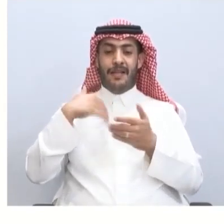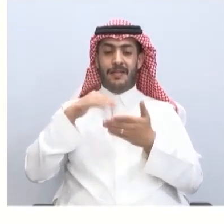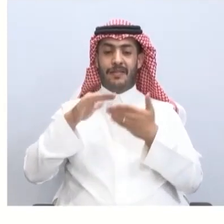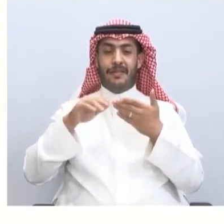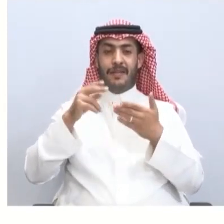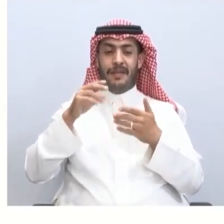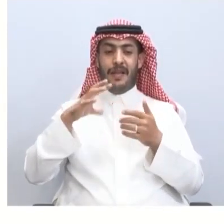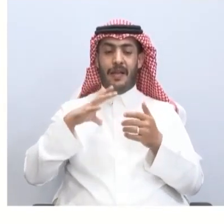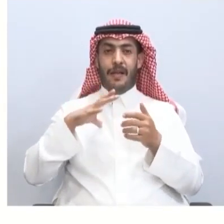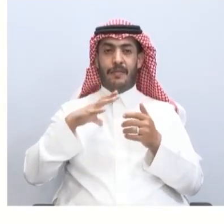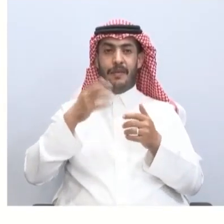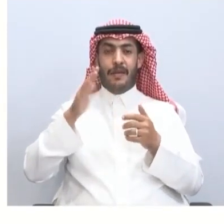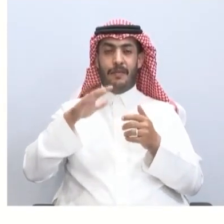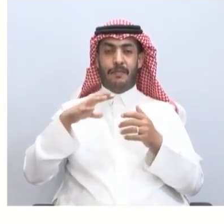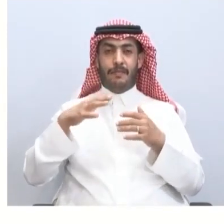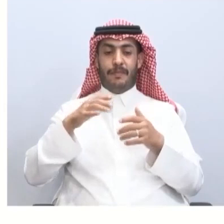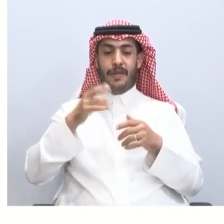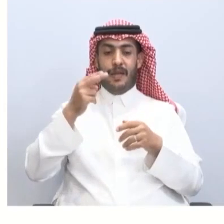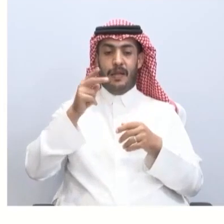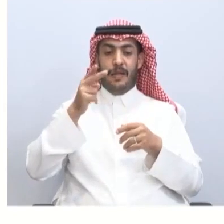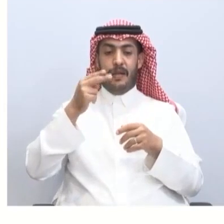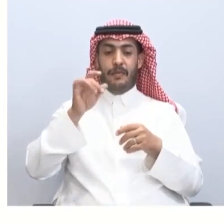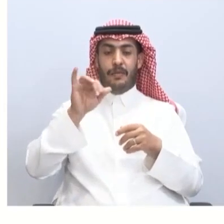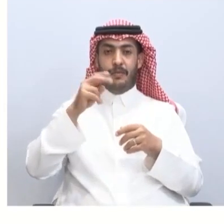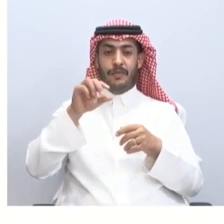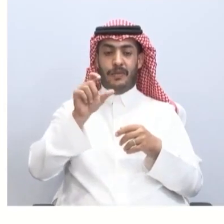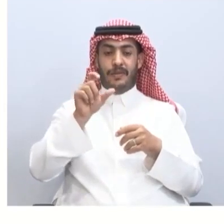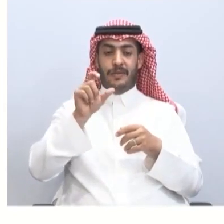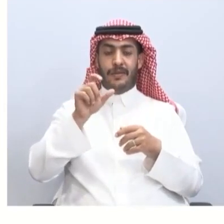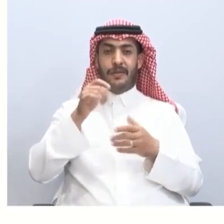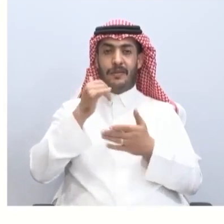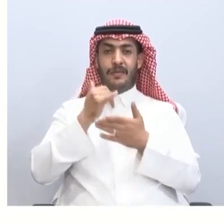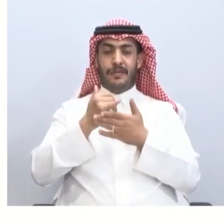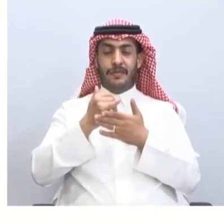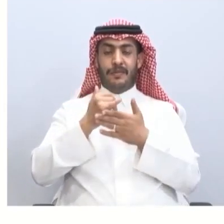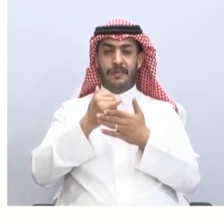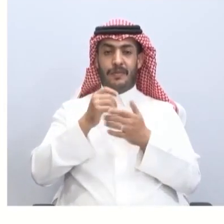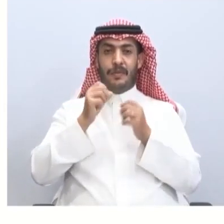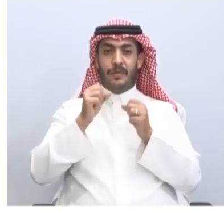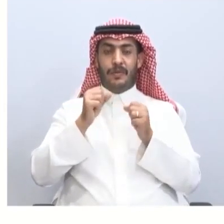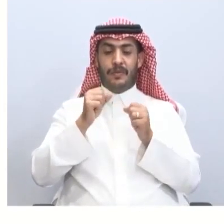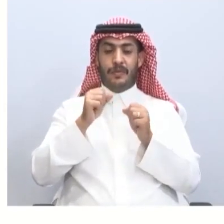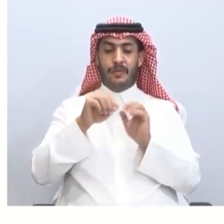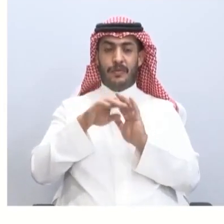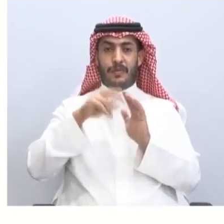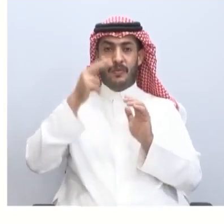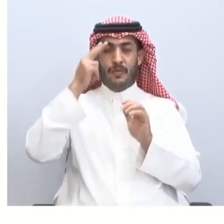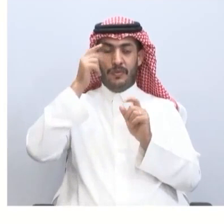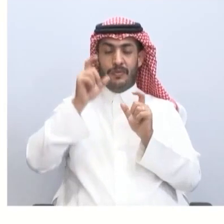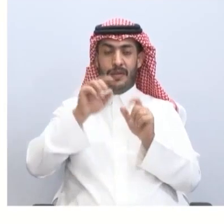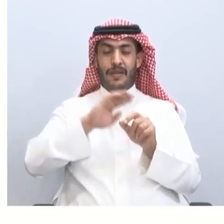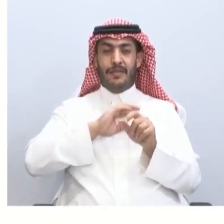المعين اميرا على مكه عبد المعين ات ادرك ما تملكه القوات السعوديه